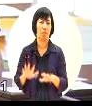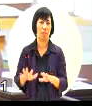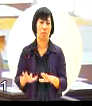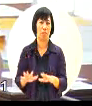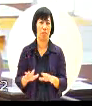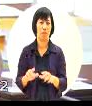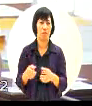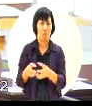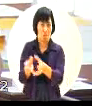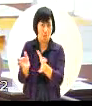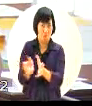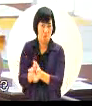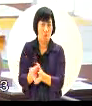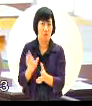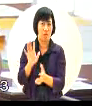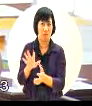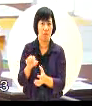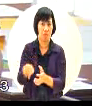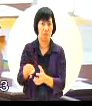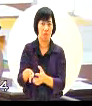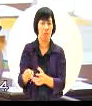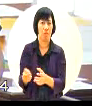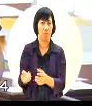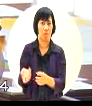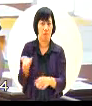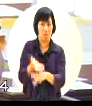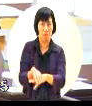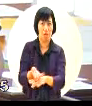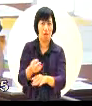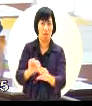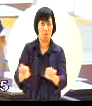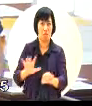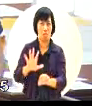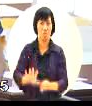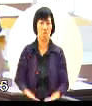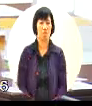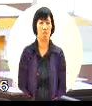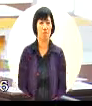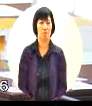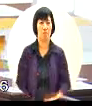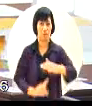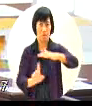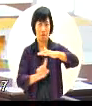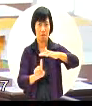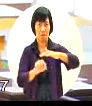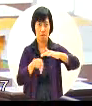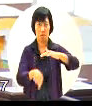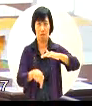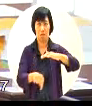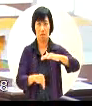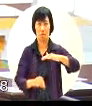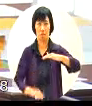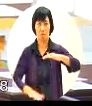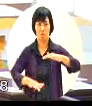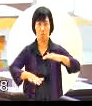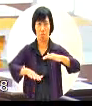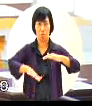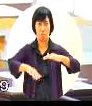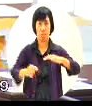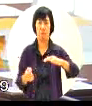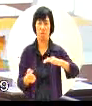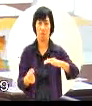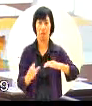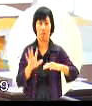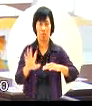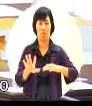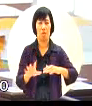的提土啊，所以在就是讲落咧淹水的时阵，有将米厝